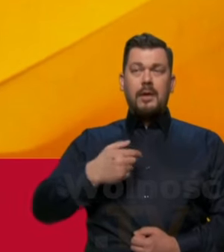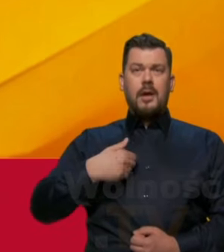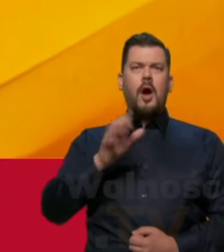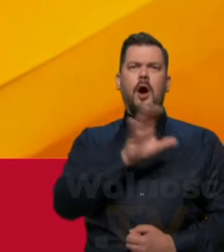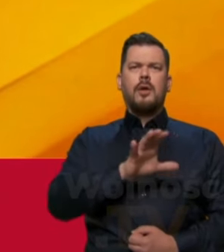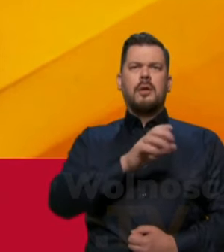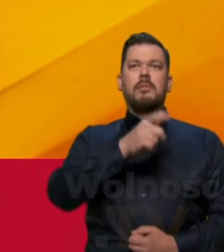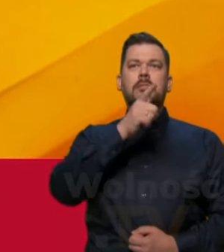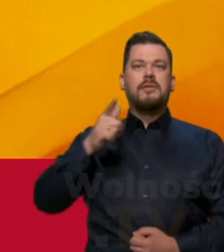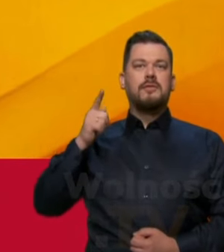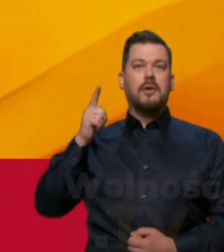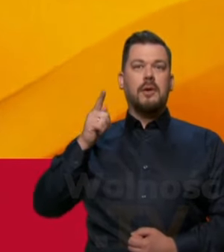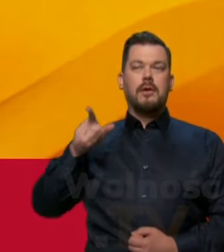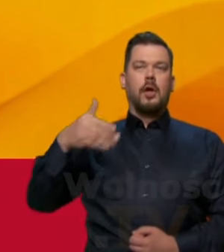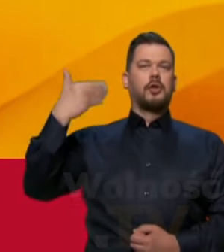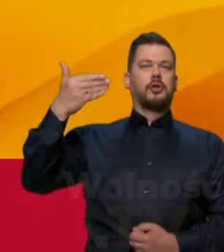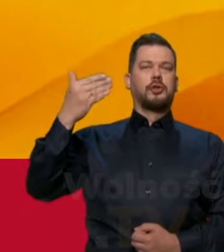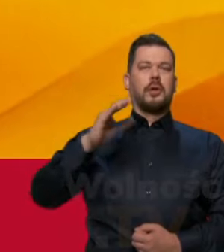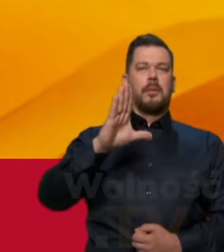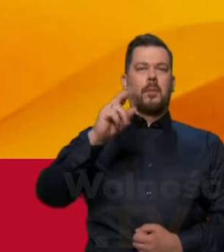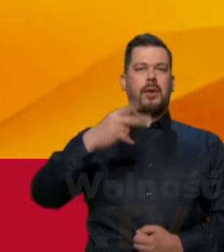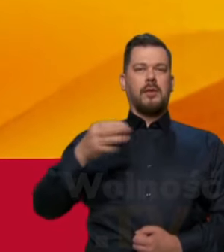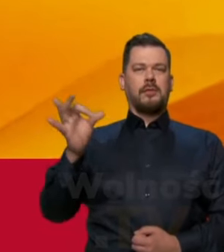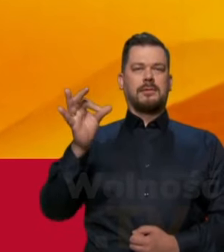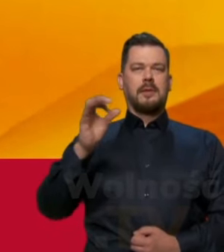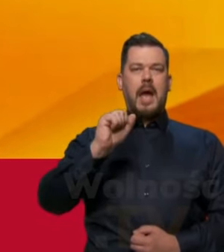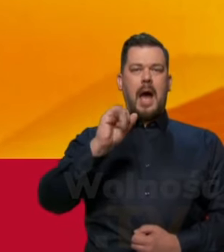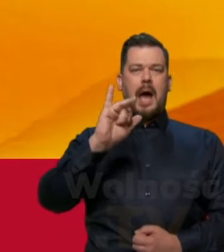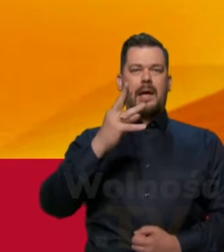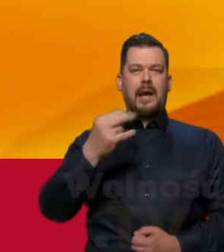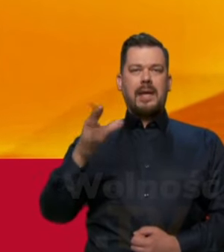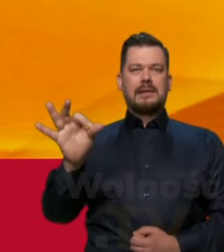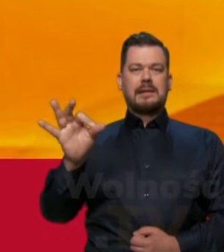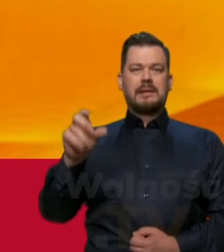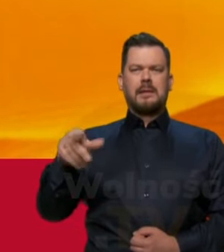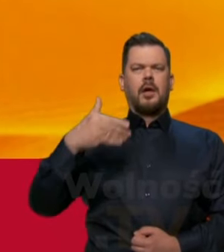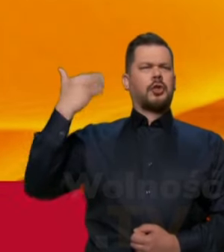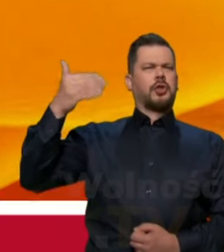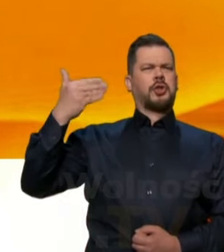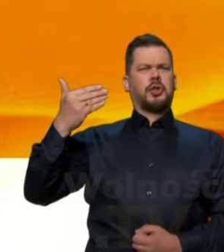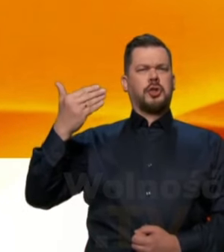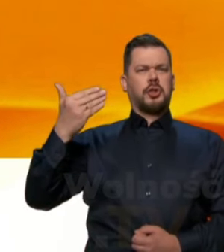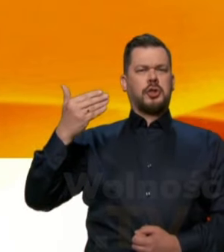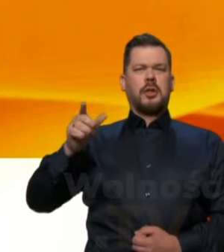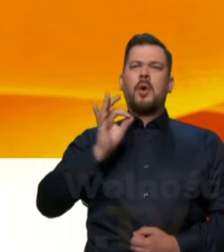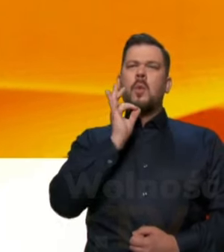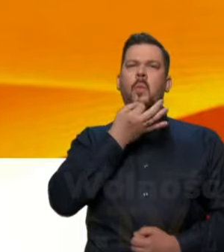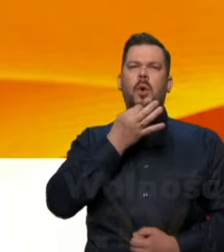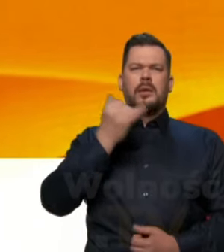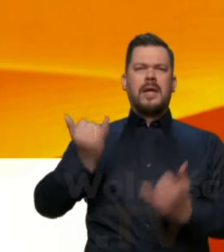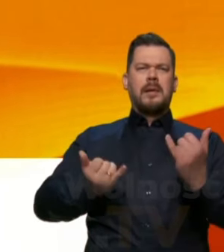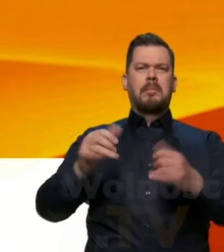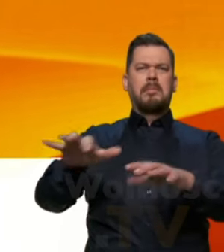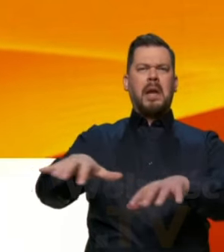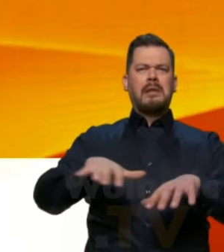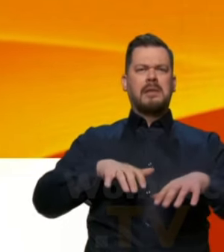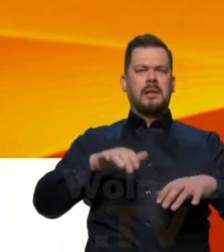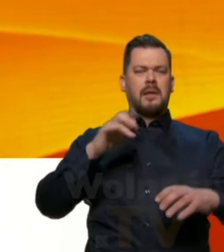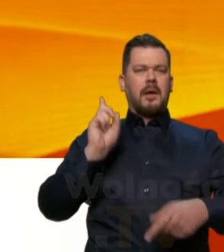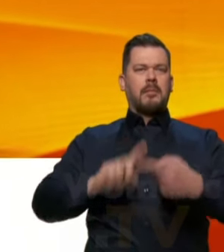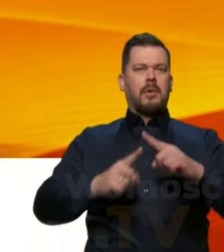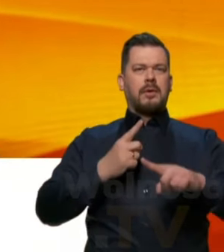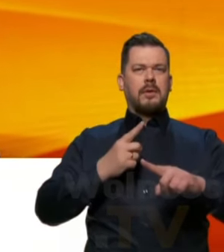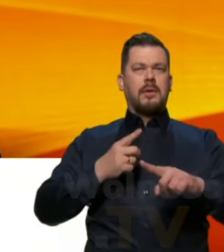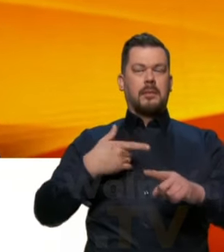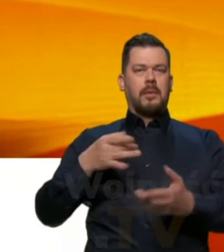przedwczoraj pańskie wystąpienie w Buenos Aires. Widziałem pana wystąpienie na takiej młodzieżowej imprezie tam politycznej